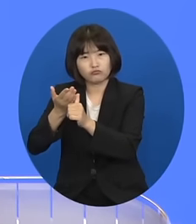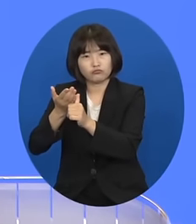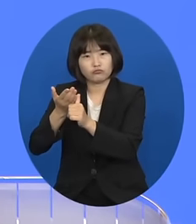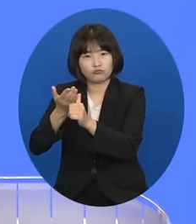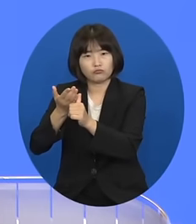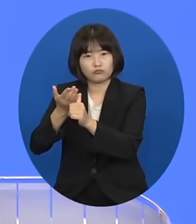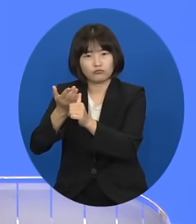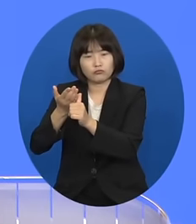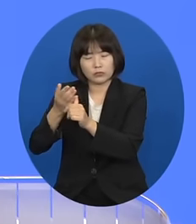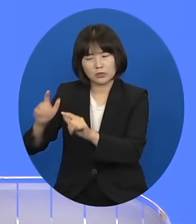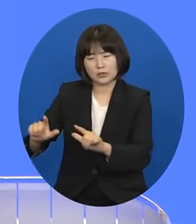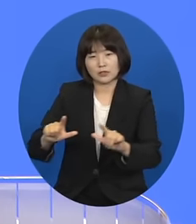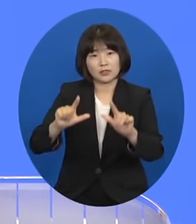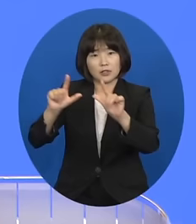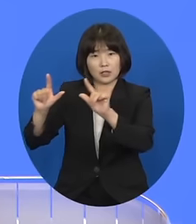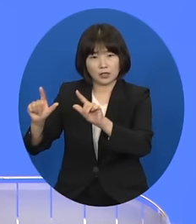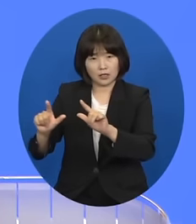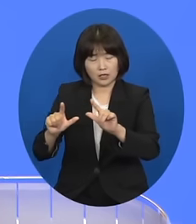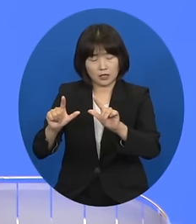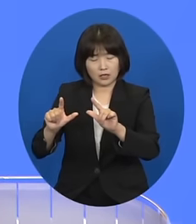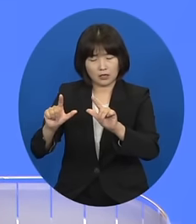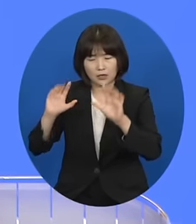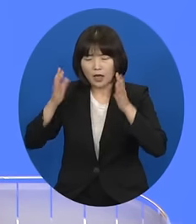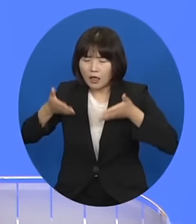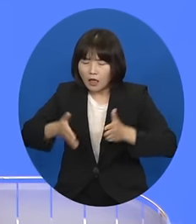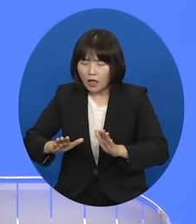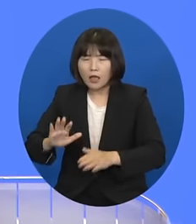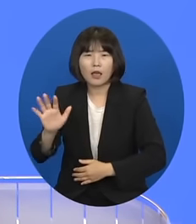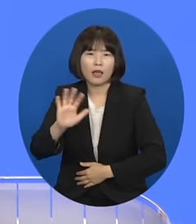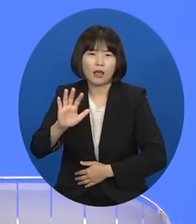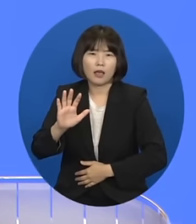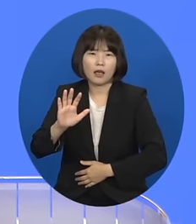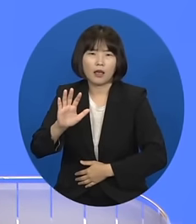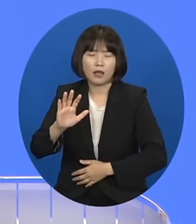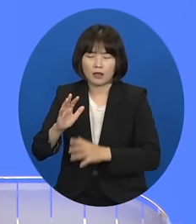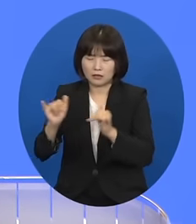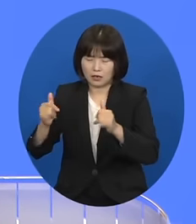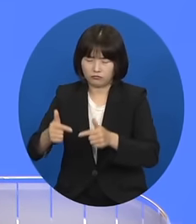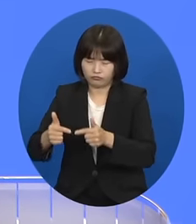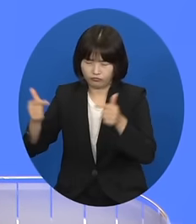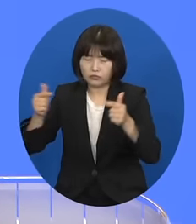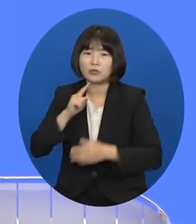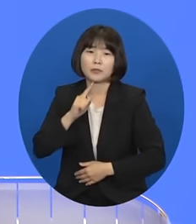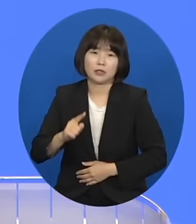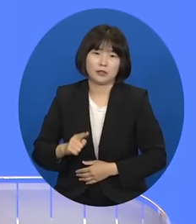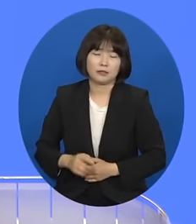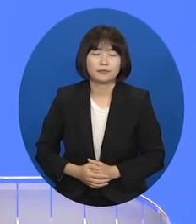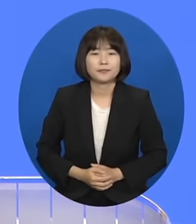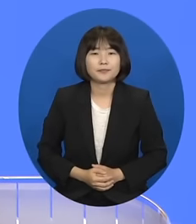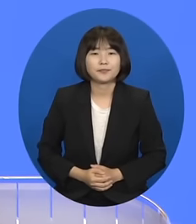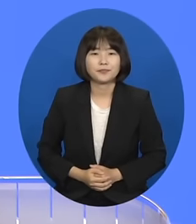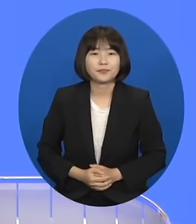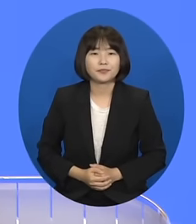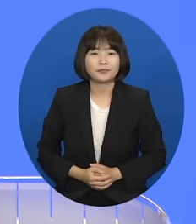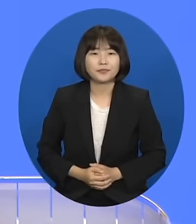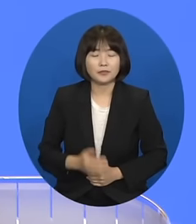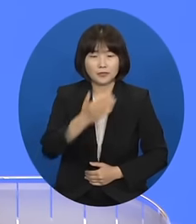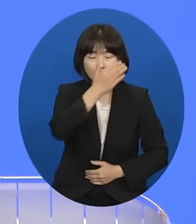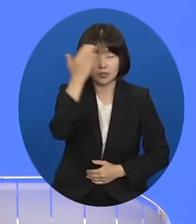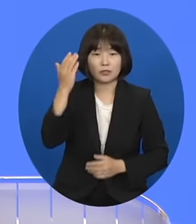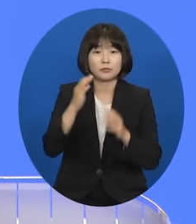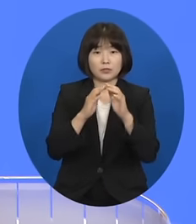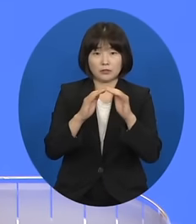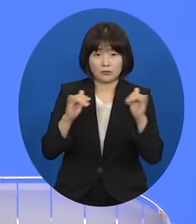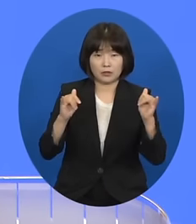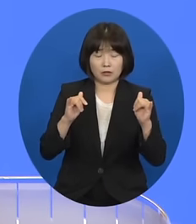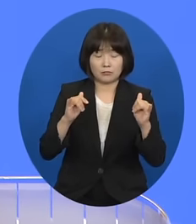키워서 살아가는 아이를 낳지 않은 세대가 훨씬 더 많아지고 있다라고 하는 것이지요. 왜 젊은 세대는, 뭐 저도